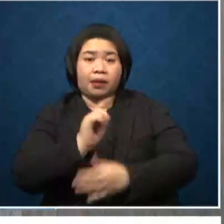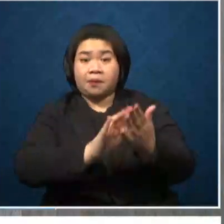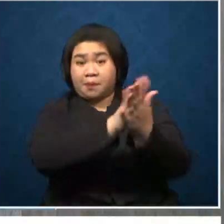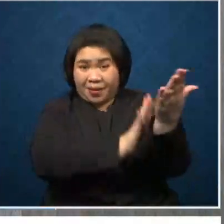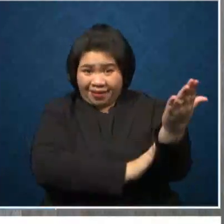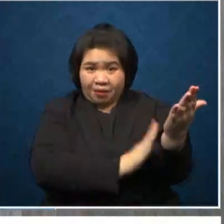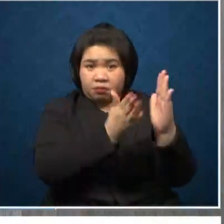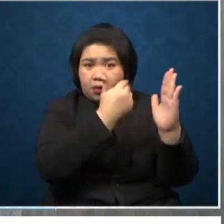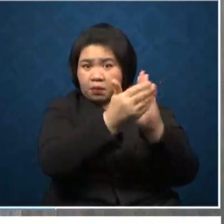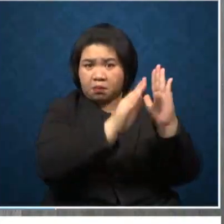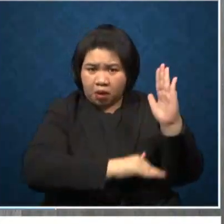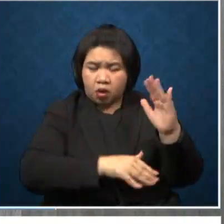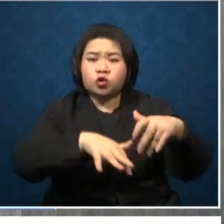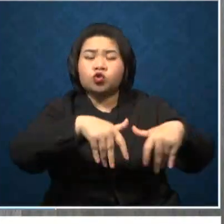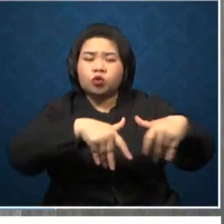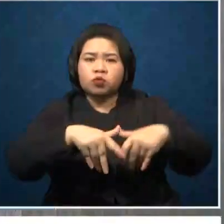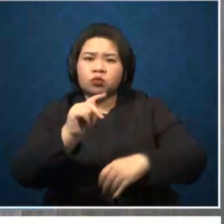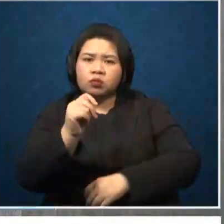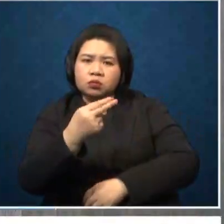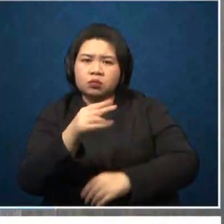กับการปกครองท้องถิ่น